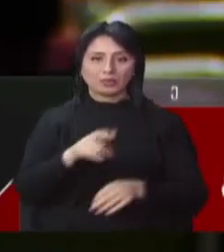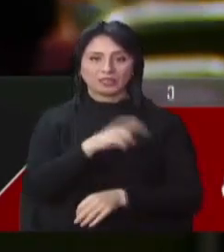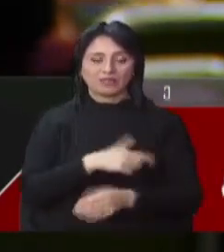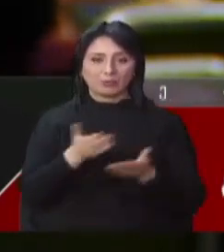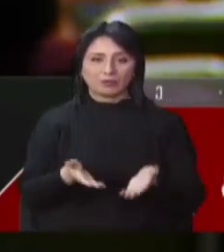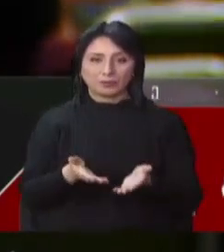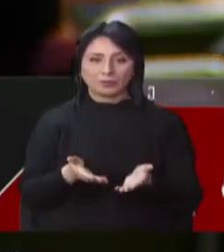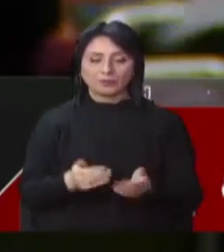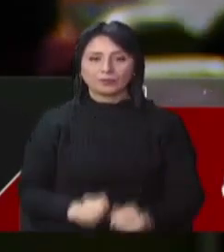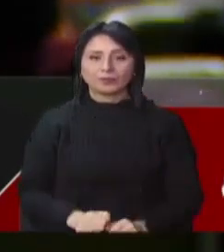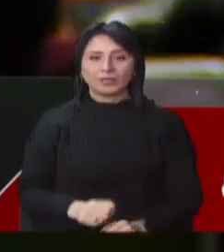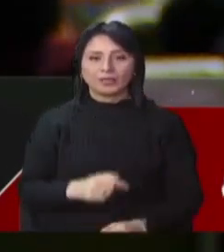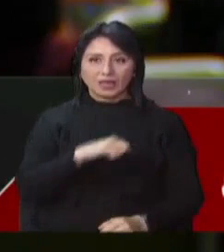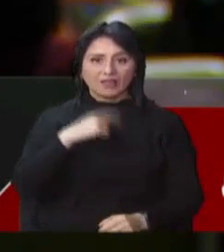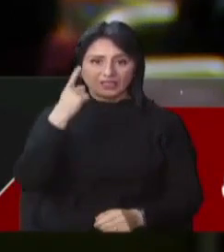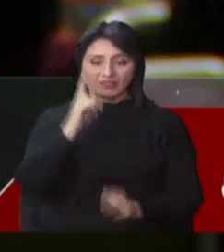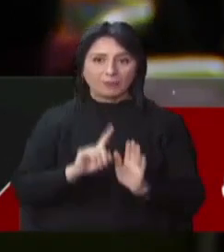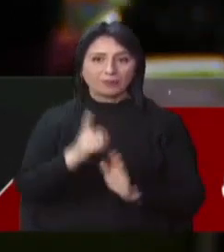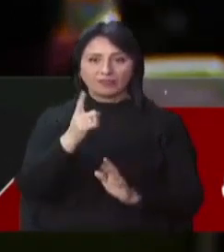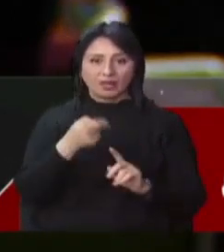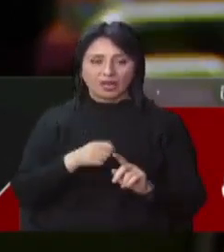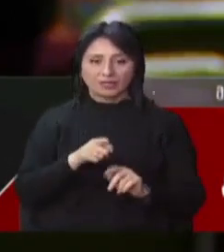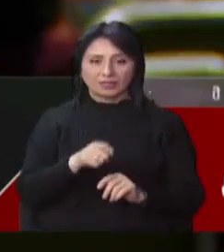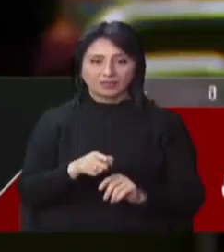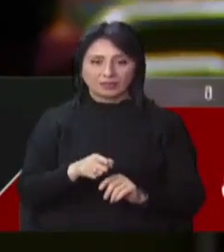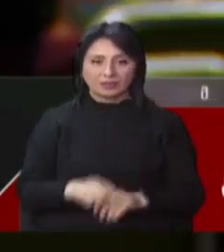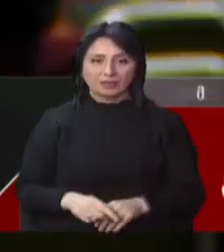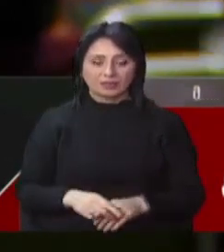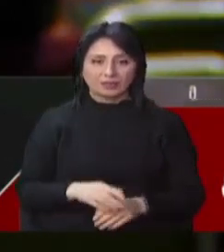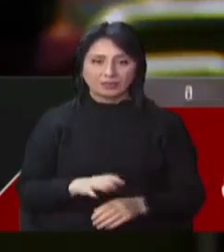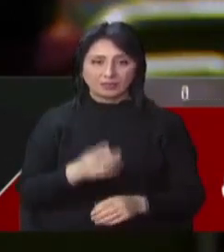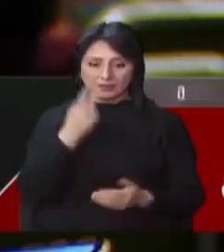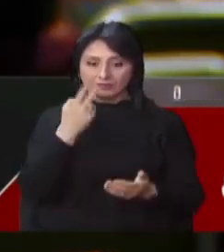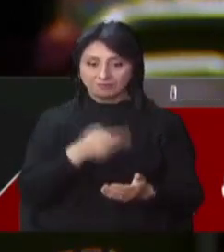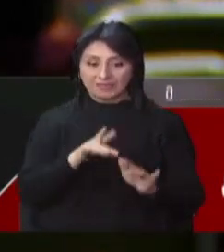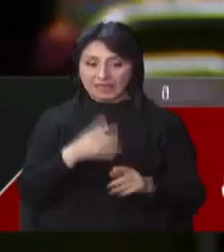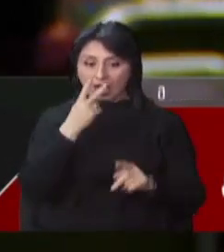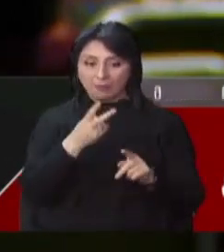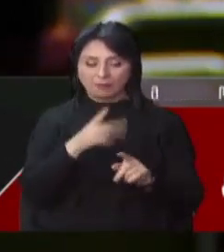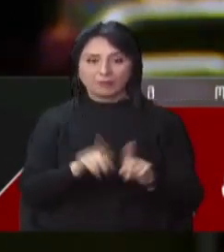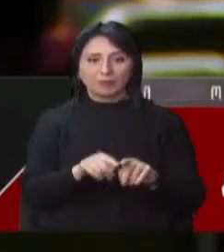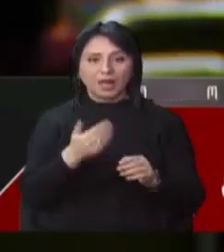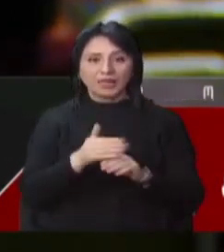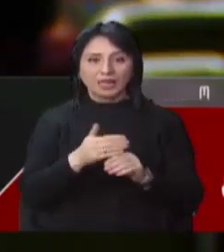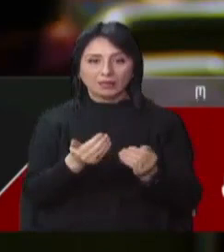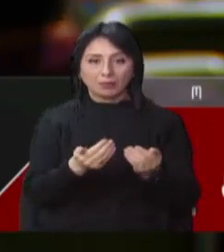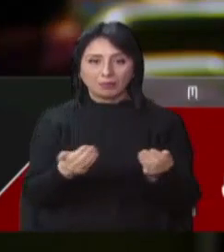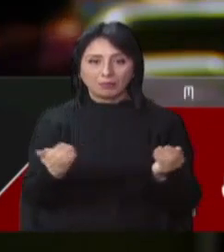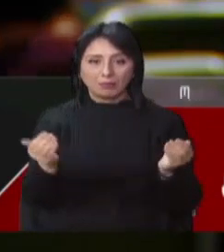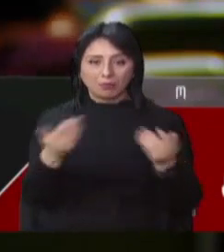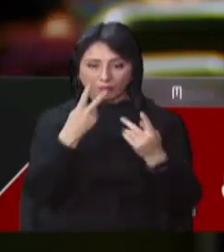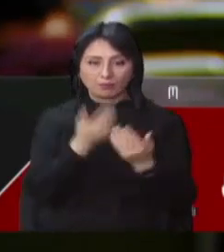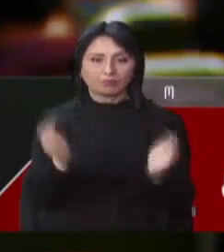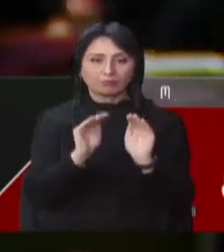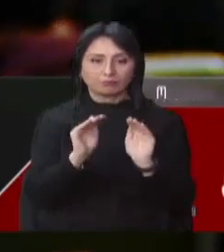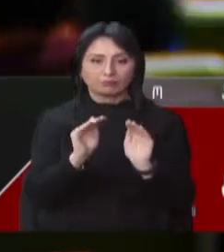წევრებად. თავისთავად თავდაპირველად ეს არ ასახულა ჩვენ საქმიანობაზე, თუმცა ნელ-ნელა და თვეების განმავლობაში უკვე